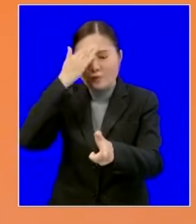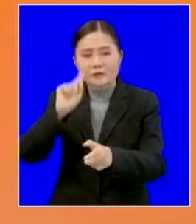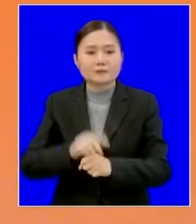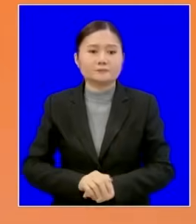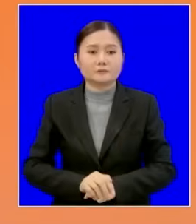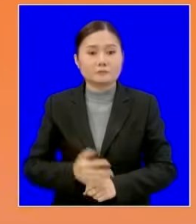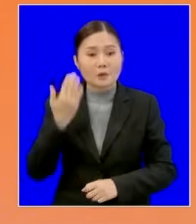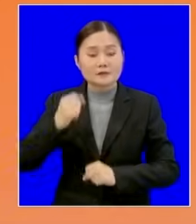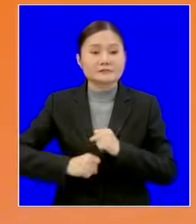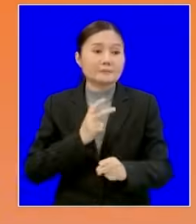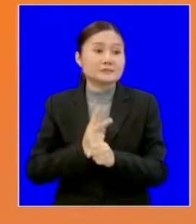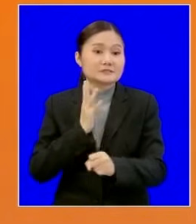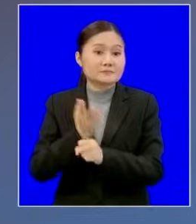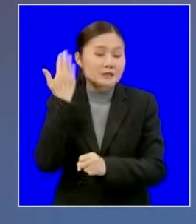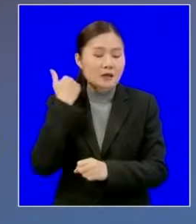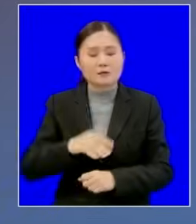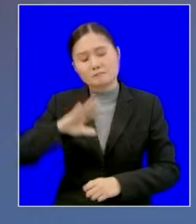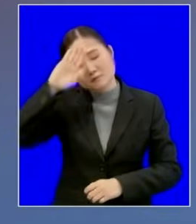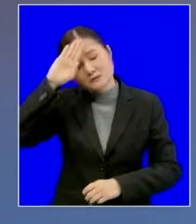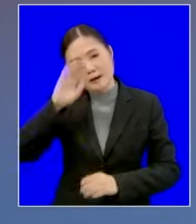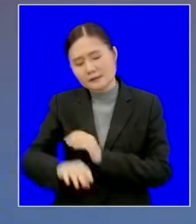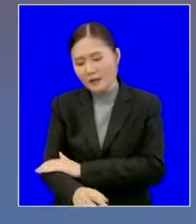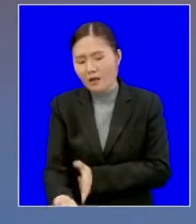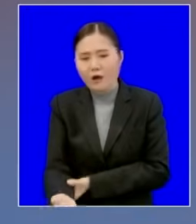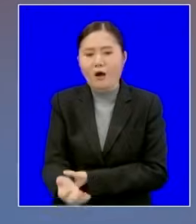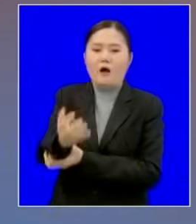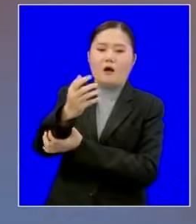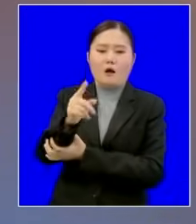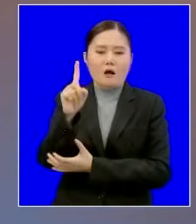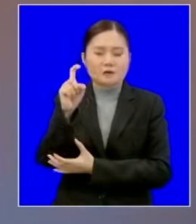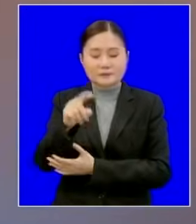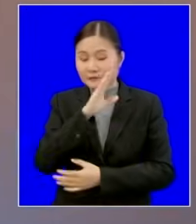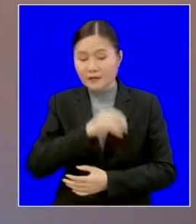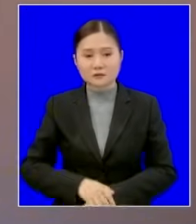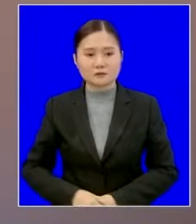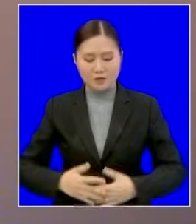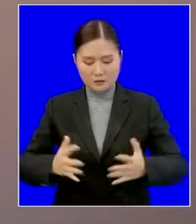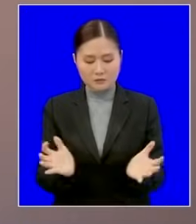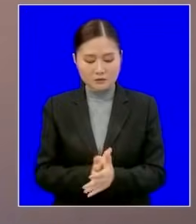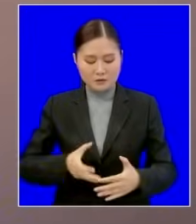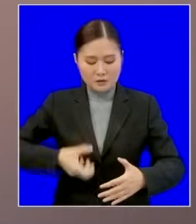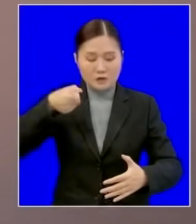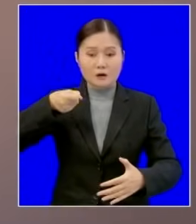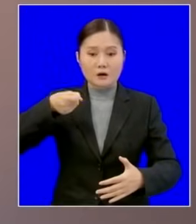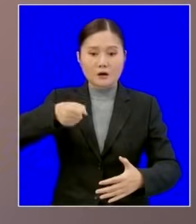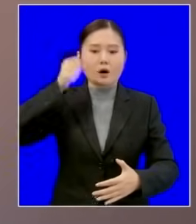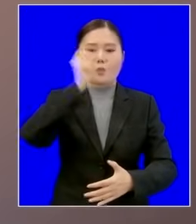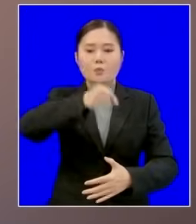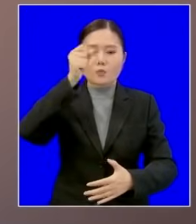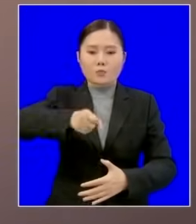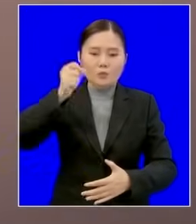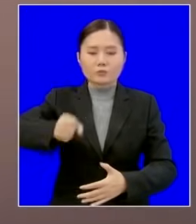ประมาณ 3-4 ปีก่อนหลวงปู่ท่านอาพาธแล้วยกแขนไม่ขึ้นค่ะถ้าต้องให้ท่านถือบาตรแล้วก็ถือที่ประพรมน้ำ